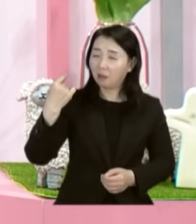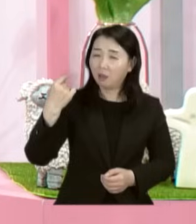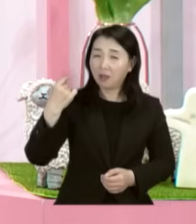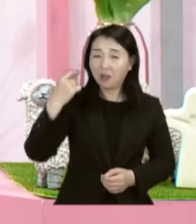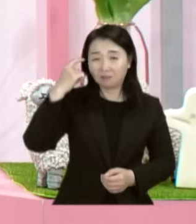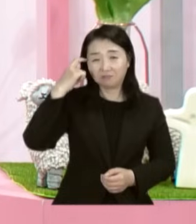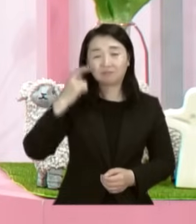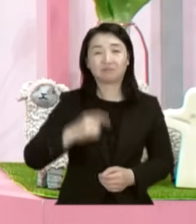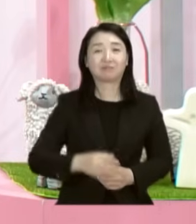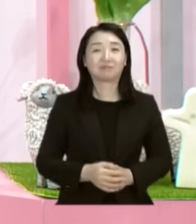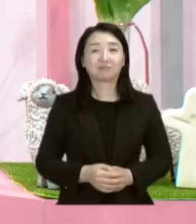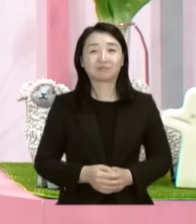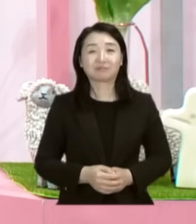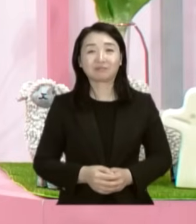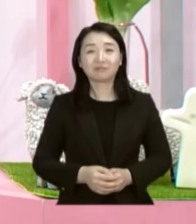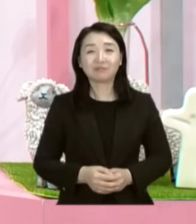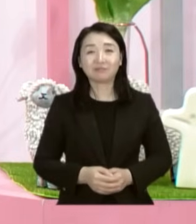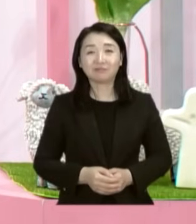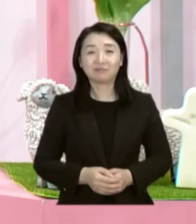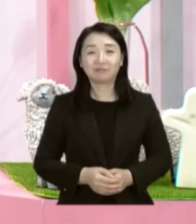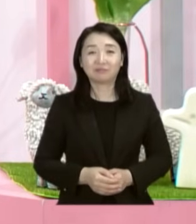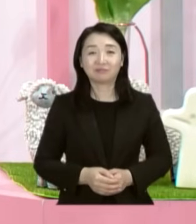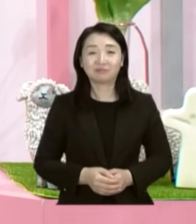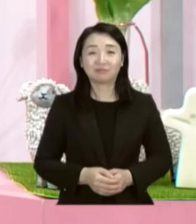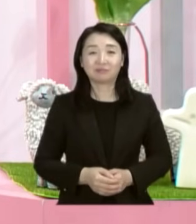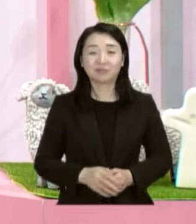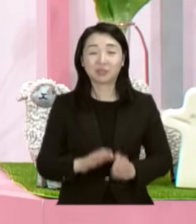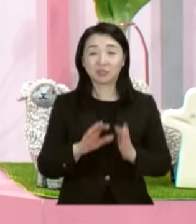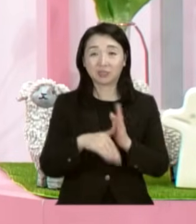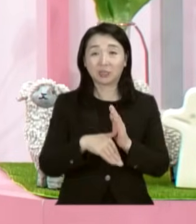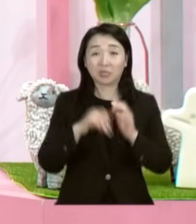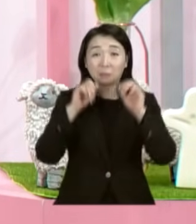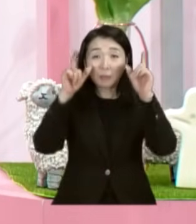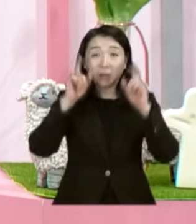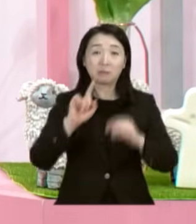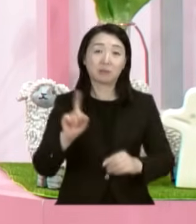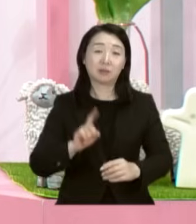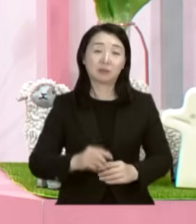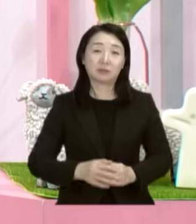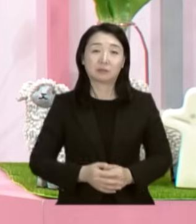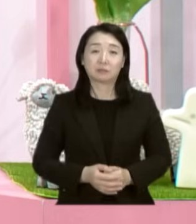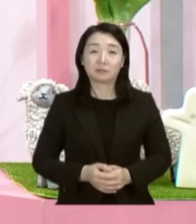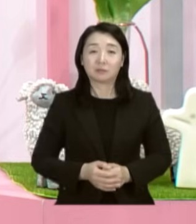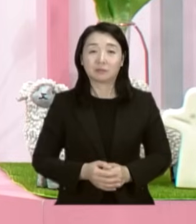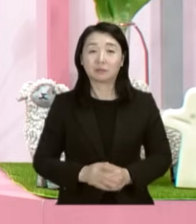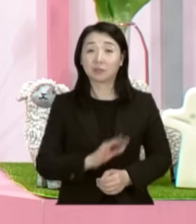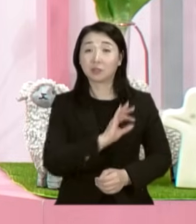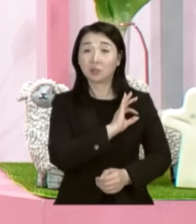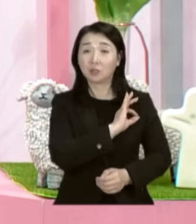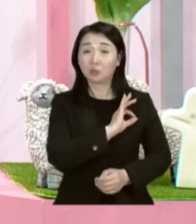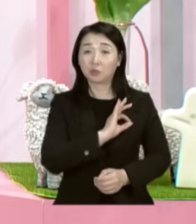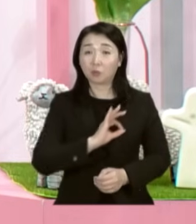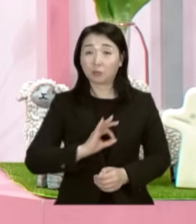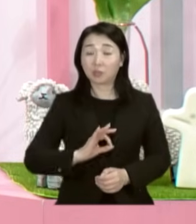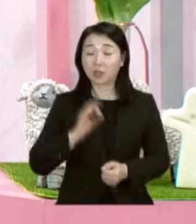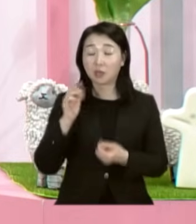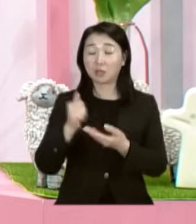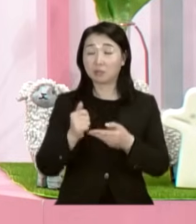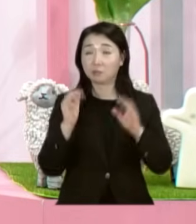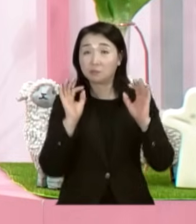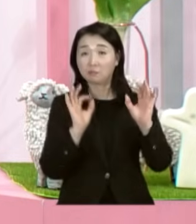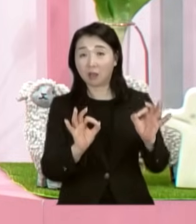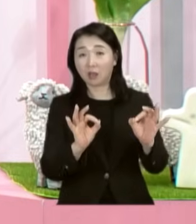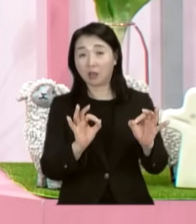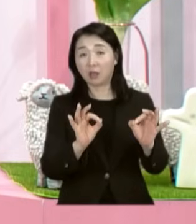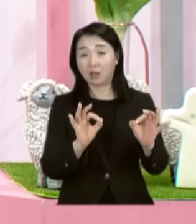그때 했죠 네 그래가지고 제가 그때 아 깨달은게 뭐냐면 어 유기도 되게 하나님이